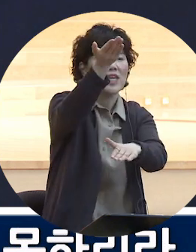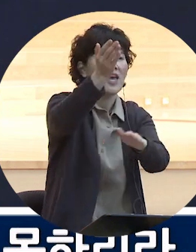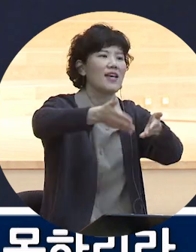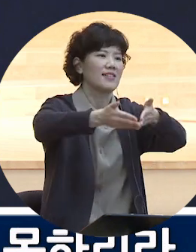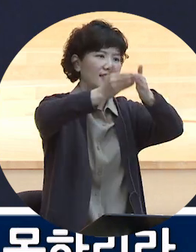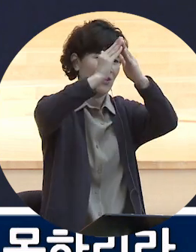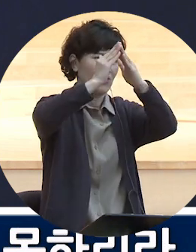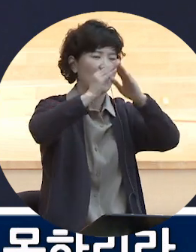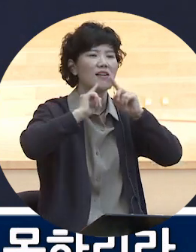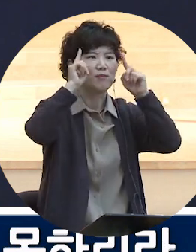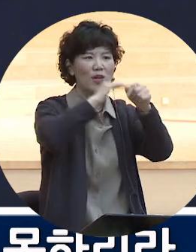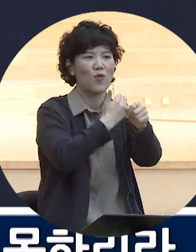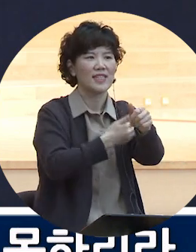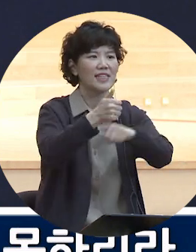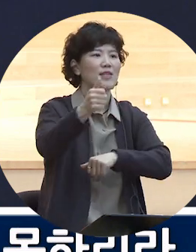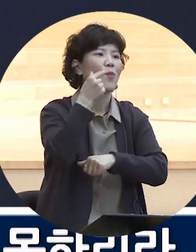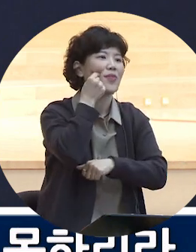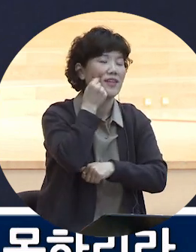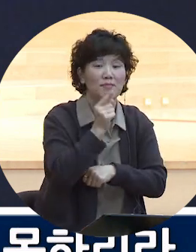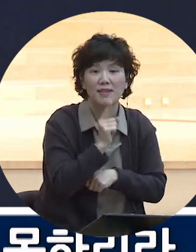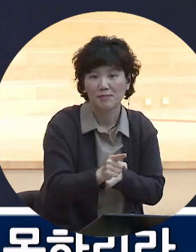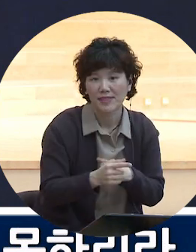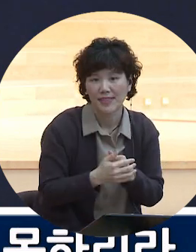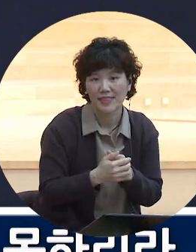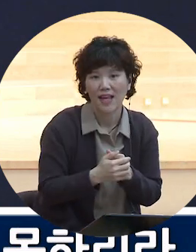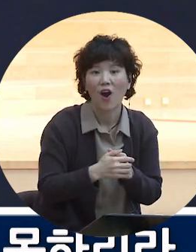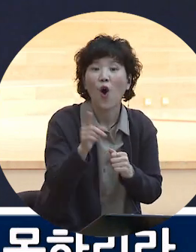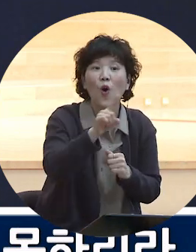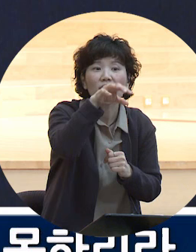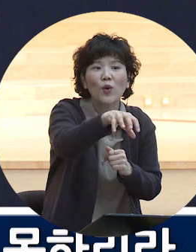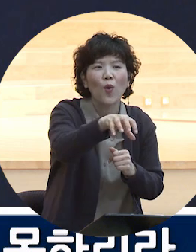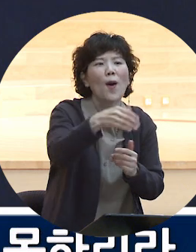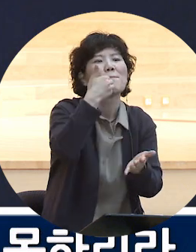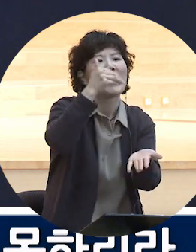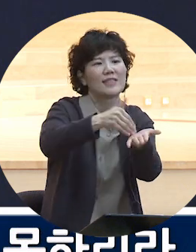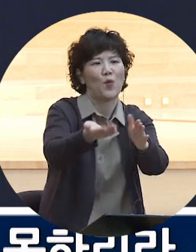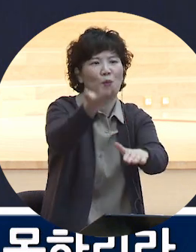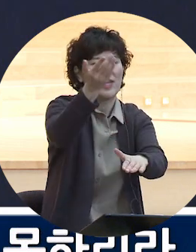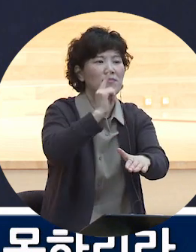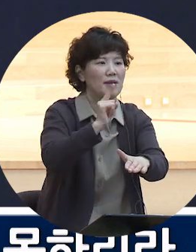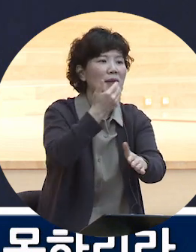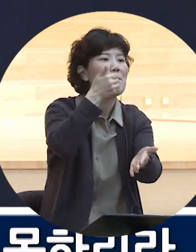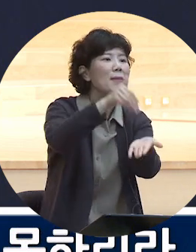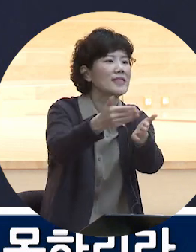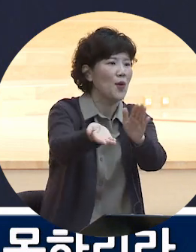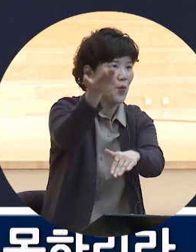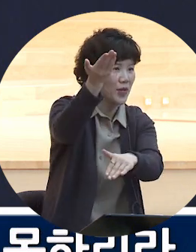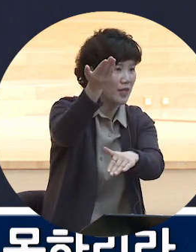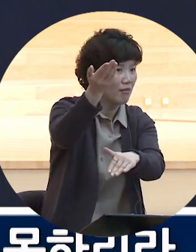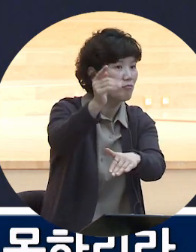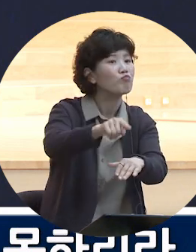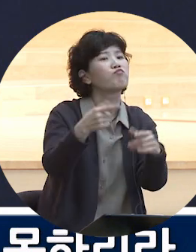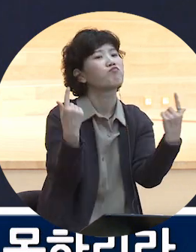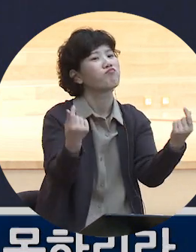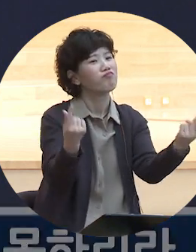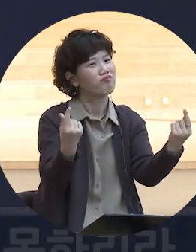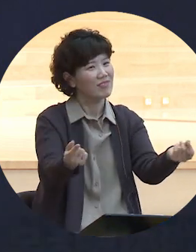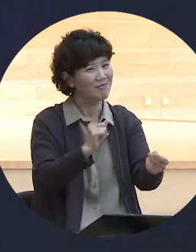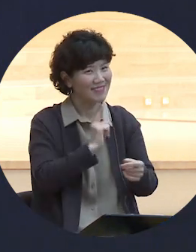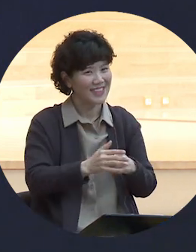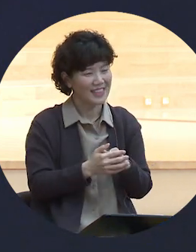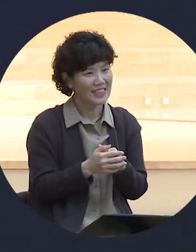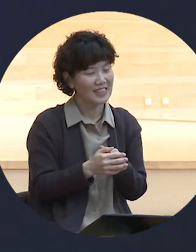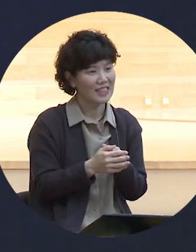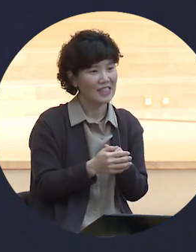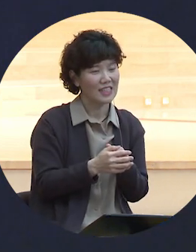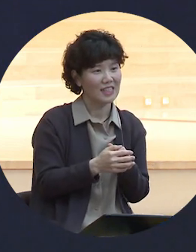음부의 권세가 이기지 못하리라. 자, 어디에 세운다고요? 반석 위에 반석. 반석 위에 세운다는 당연하지.